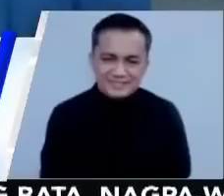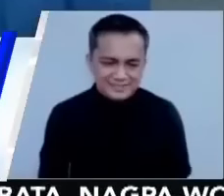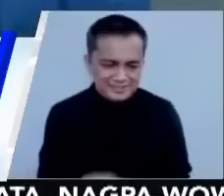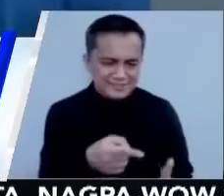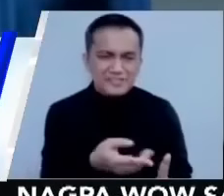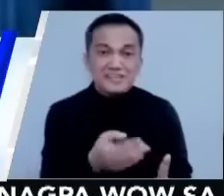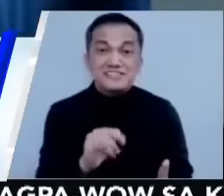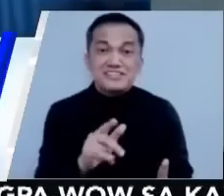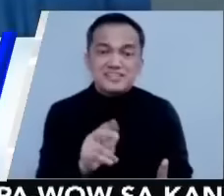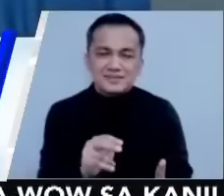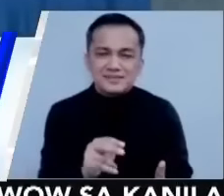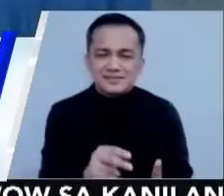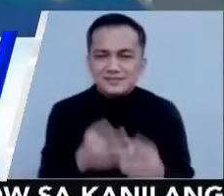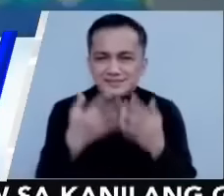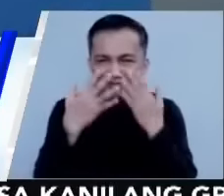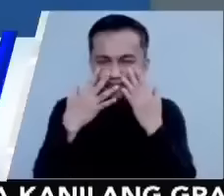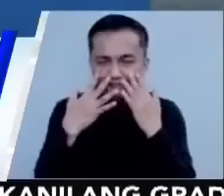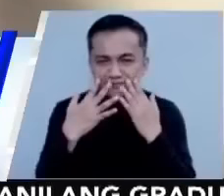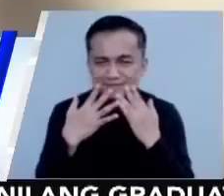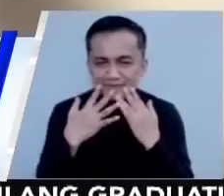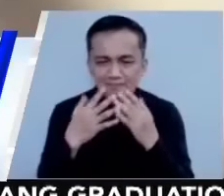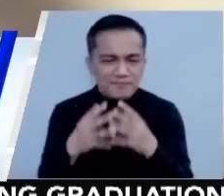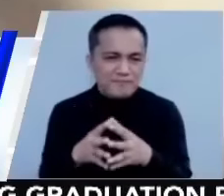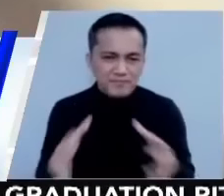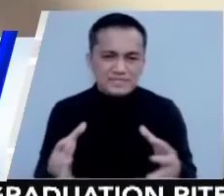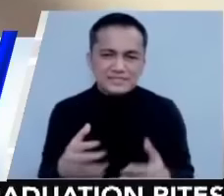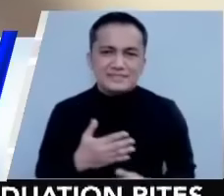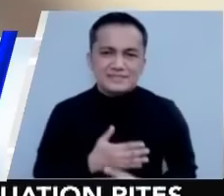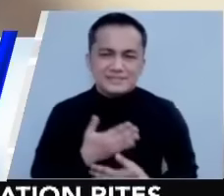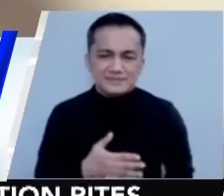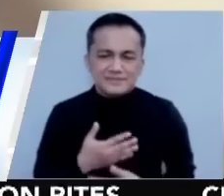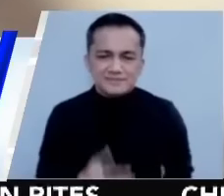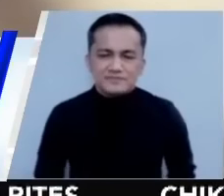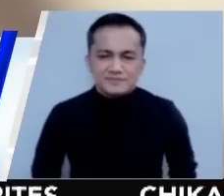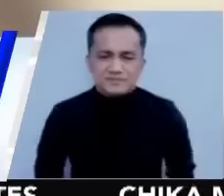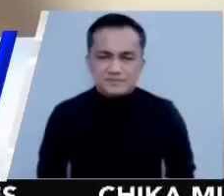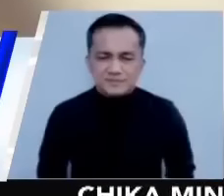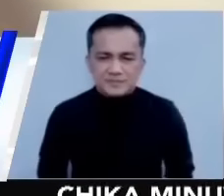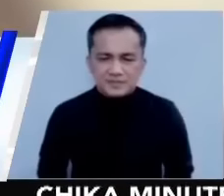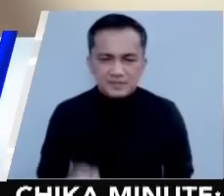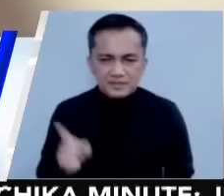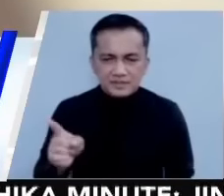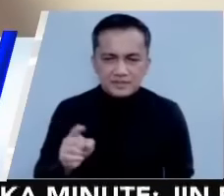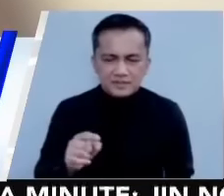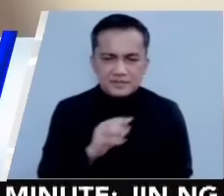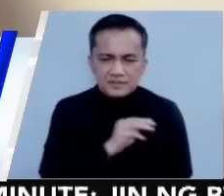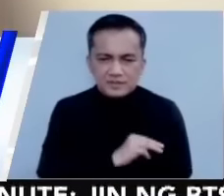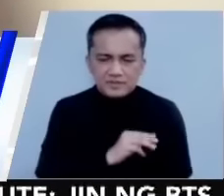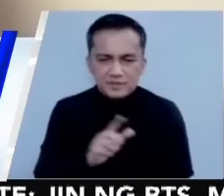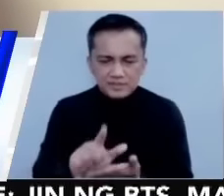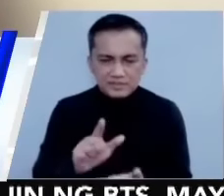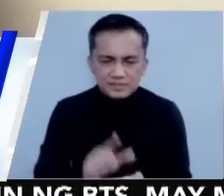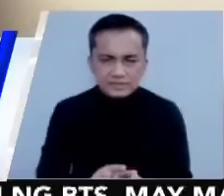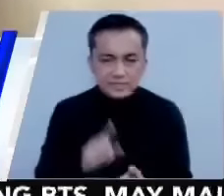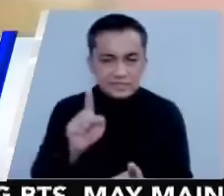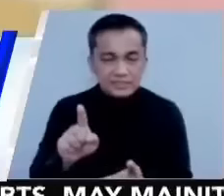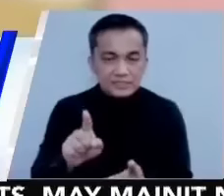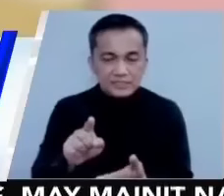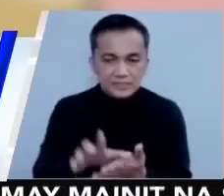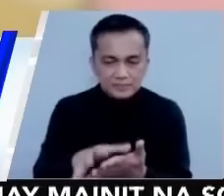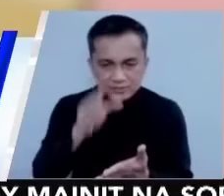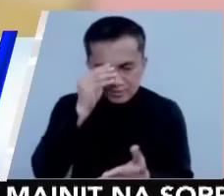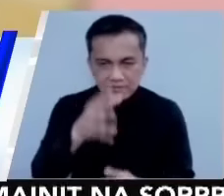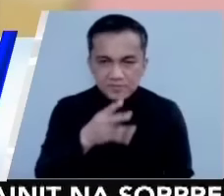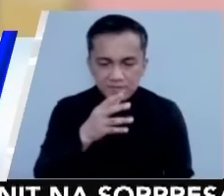ang pagluha sa sobrang saya. Speaking of moral lesson, isang aral daw ang natutunan ni Mami Grace